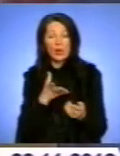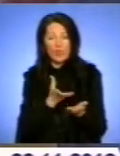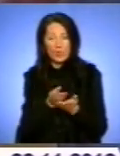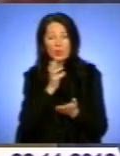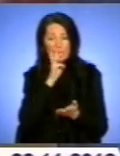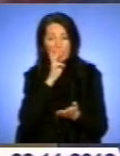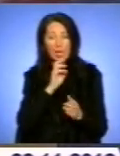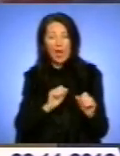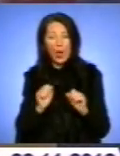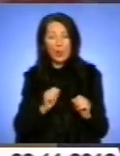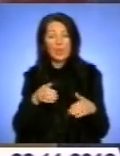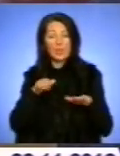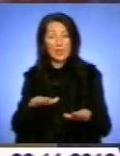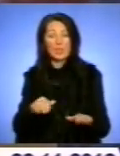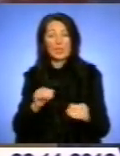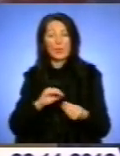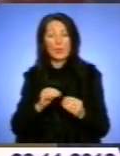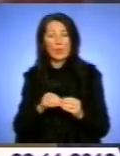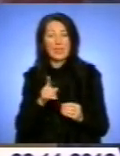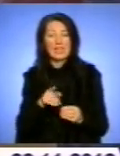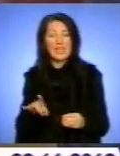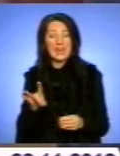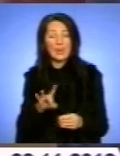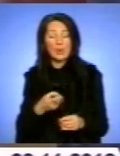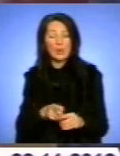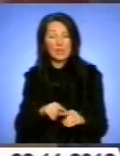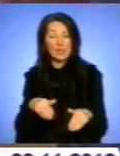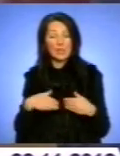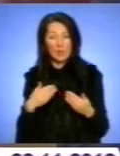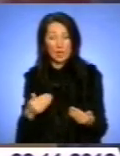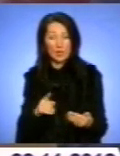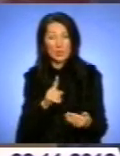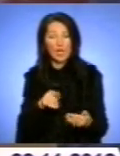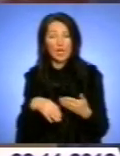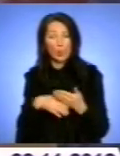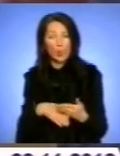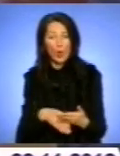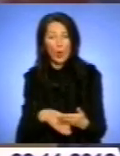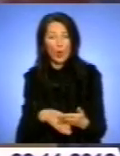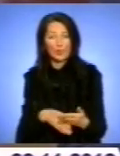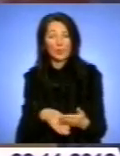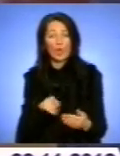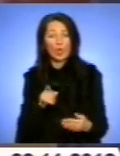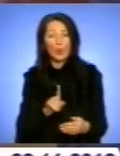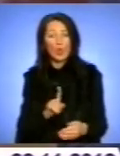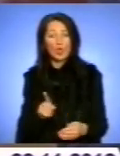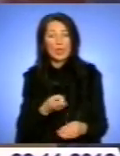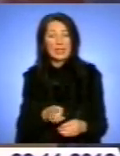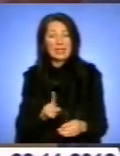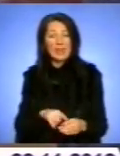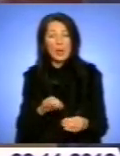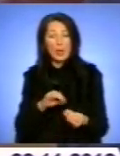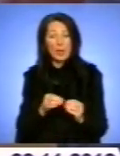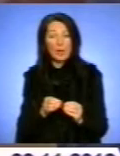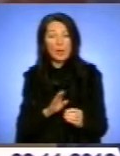Уряд, безумовно, вирішить проблеми тих регіонів, які звертаються за допомогою, тому що це проблеми